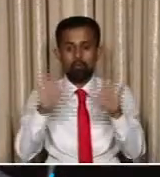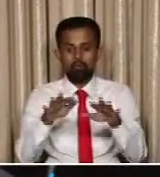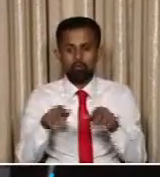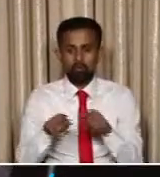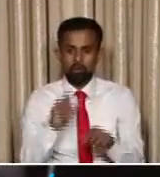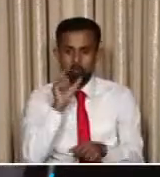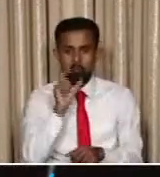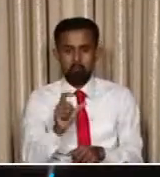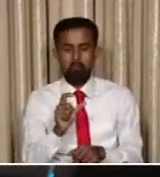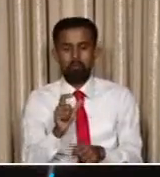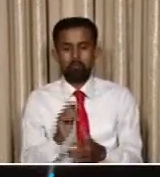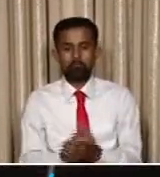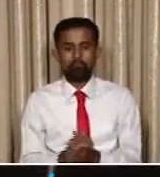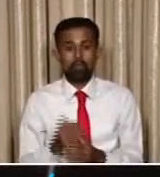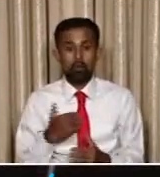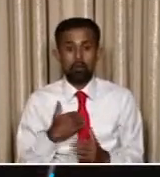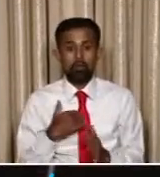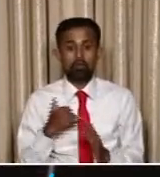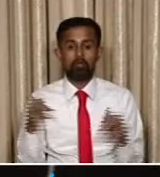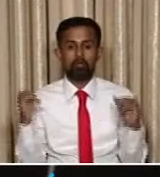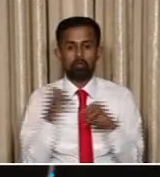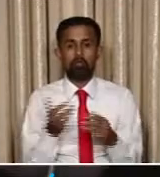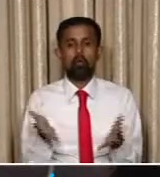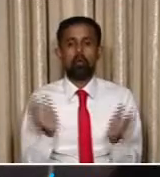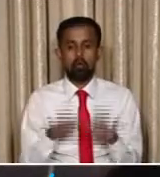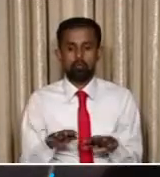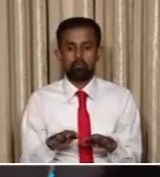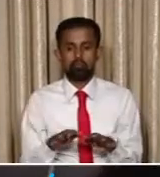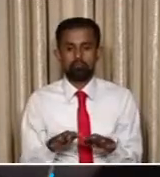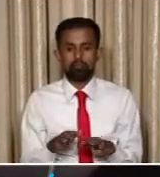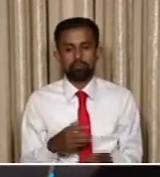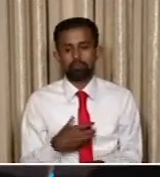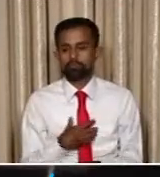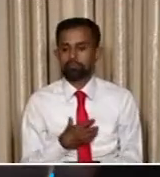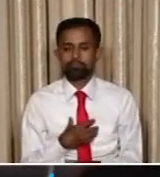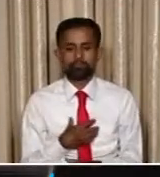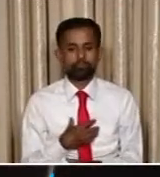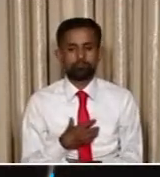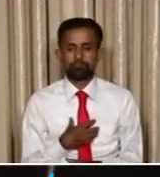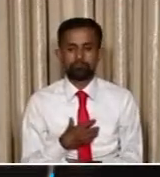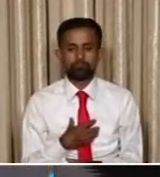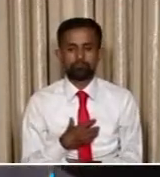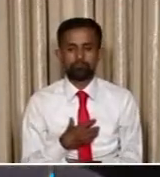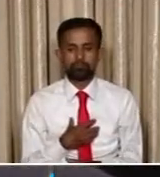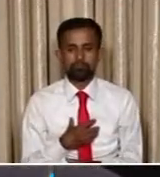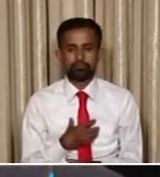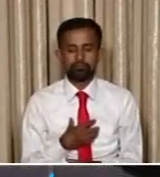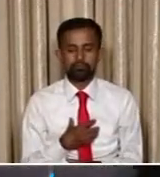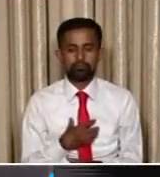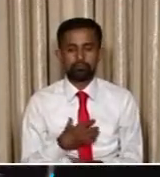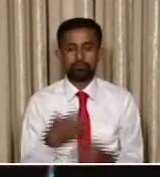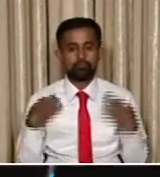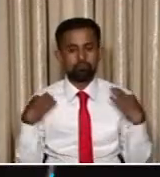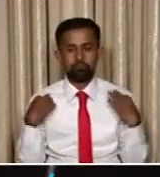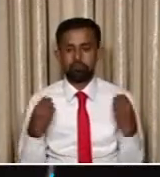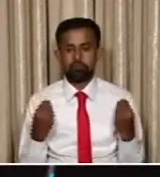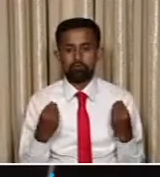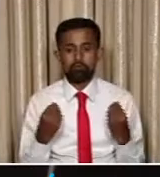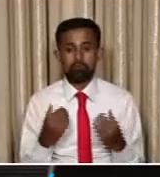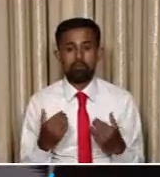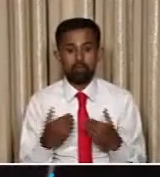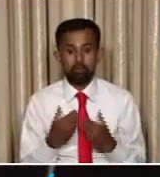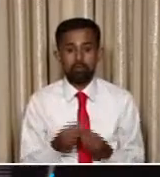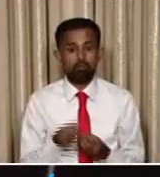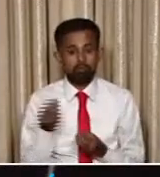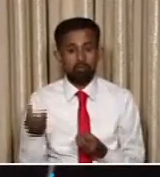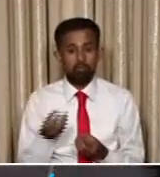බලද්දී ඇත්තටම අපේ ගුවන් තොටුපළ ගැන ඉතාමත්ම කනගාටුදායක තත්ත්වයක් තියෙන්නේ ෆැසිලිටීස් අතින්. ඒ කියන්නේ අපි දෙන්න